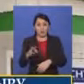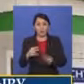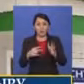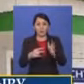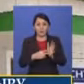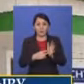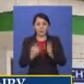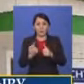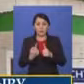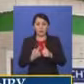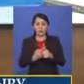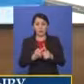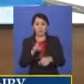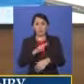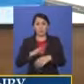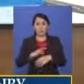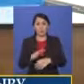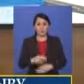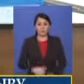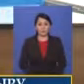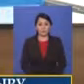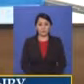7-сі аталып бойынша жұмыс жүргізіліп келеді.